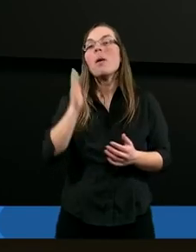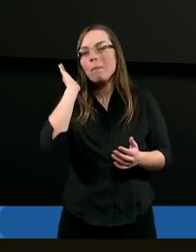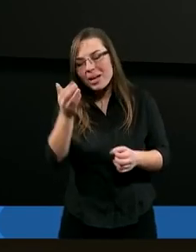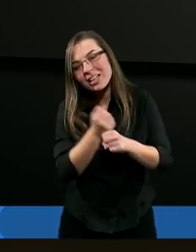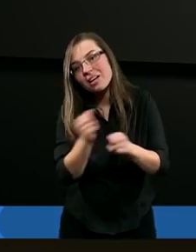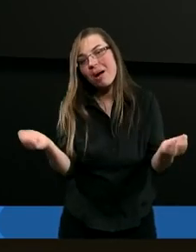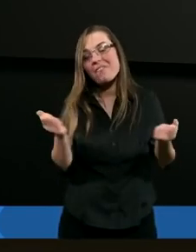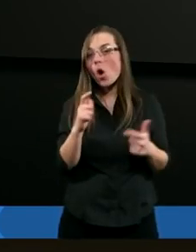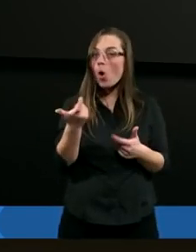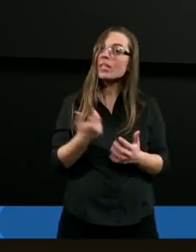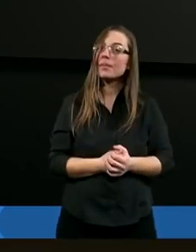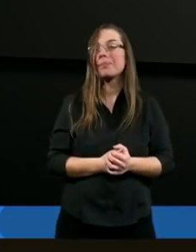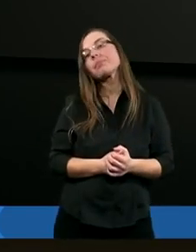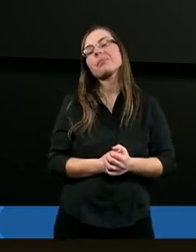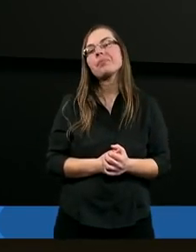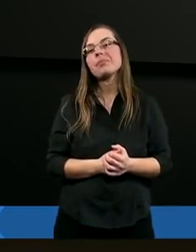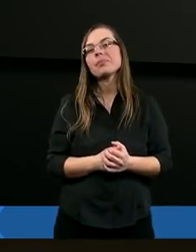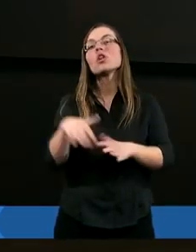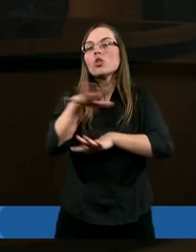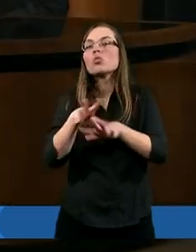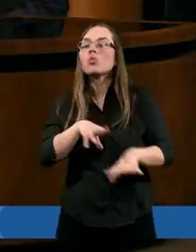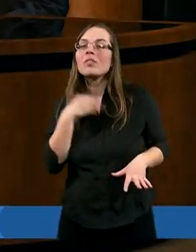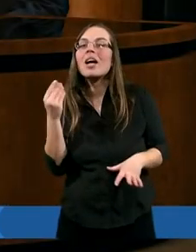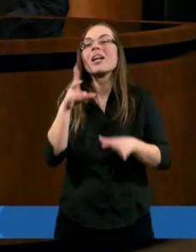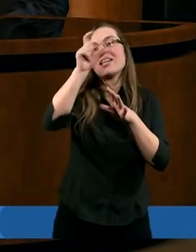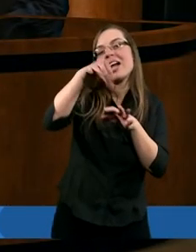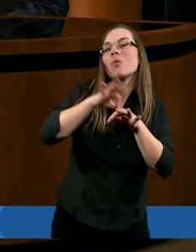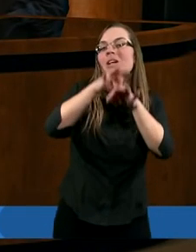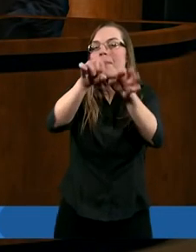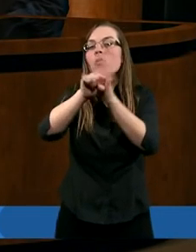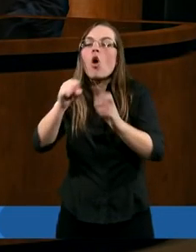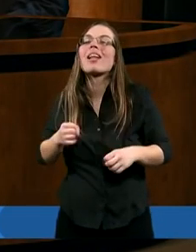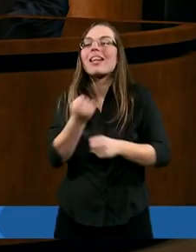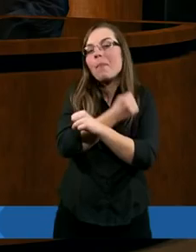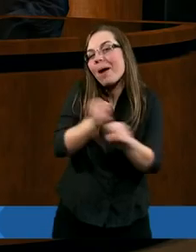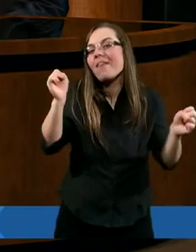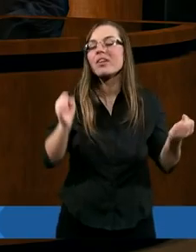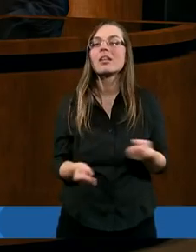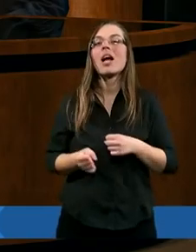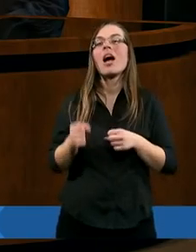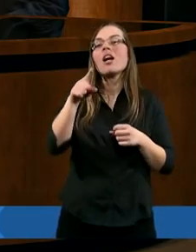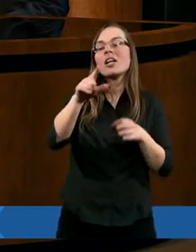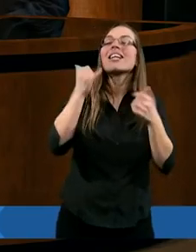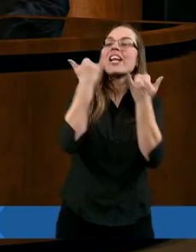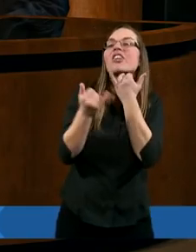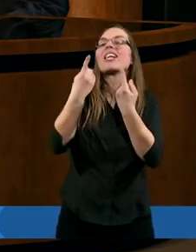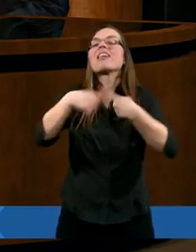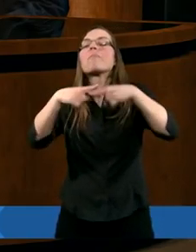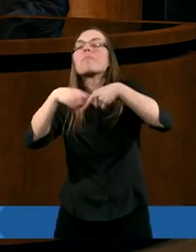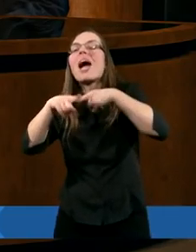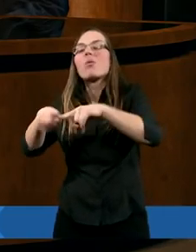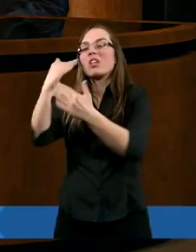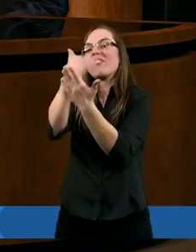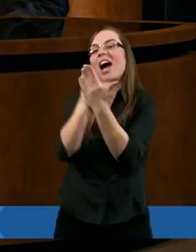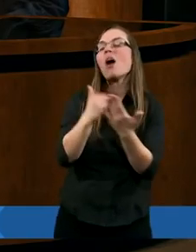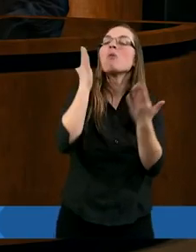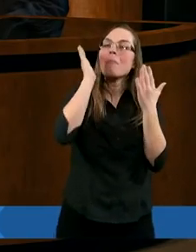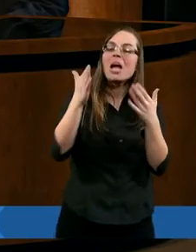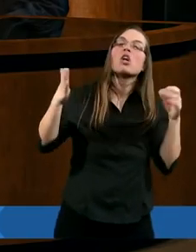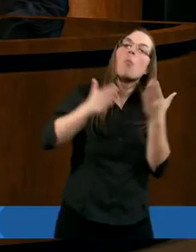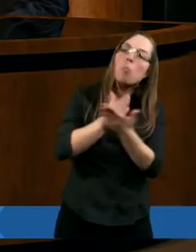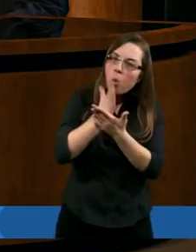Będziesz zbawiony? Duch Święty cię zaprowadzi do zbawienia, jak wypełnisz warunki? Będziesz